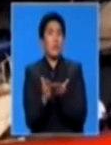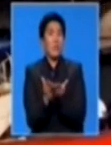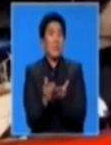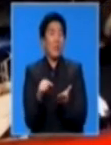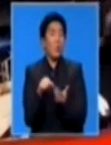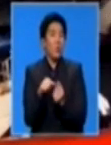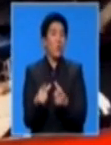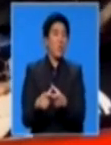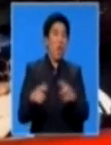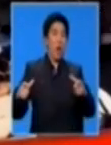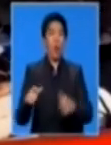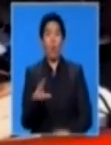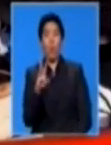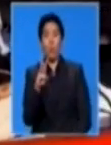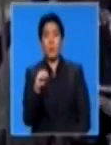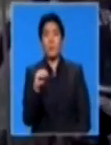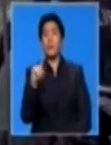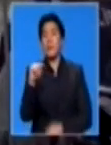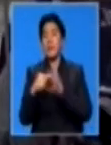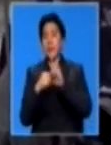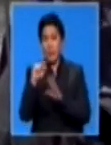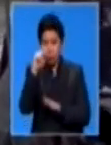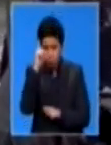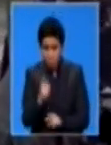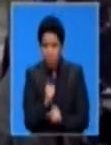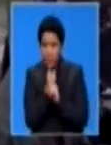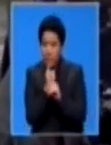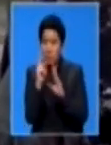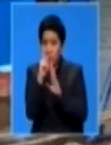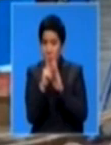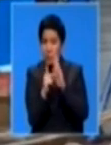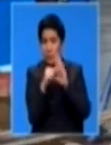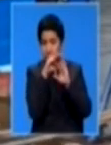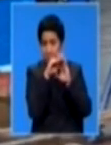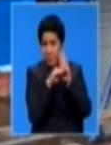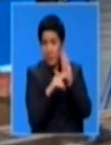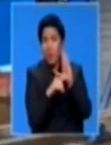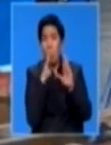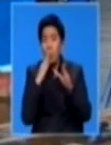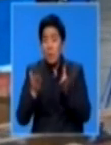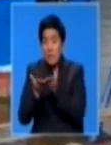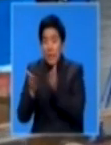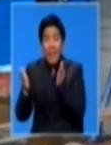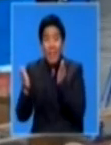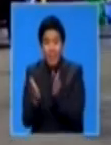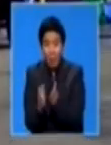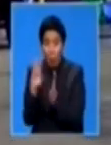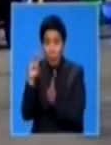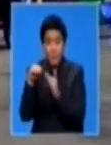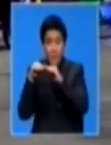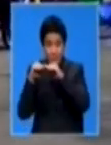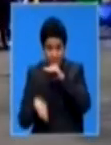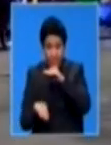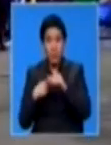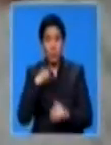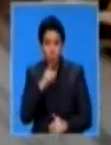าดใหญ่กว่า60ตันกรอสนะครับท่านจะต้องปฏิบัติตามอย่างเคร่งครัดในส่วนที่ต่ำกว่า60ตันกรอสก็ต้องแก้ไขในเรื่